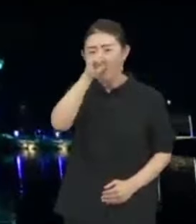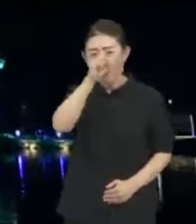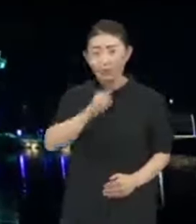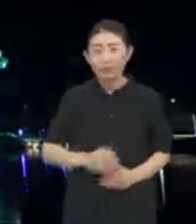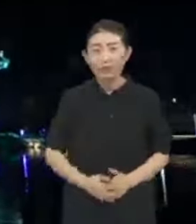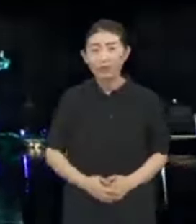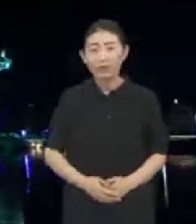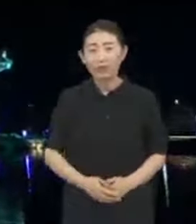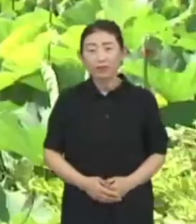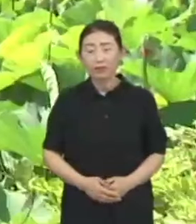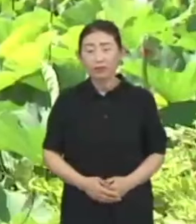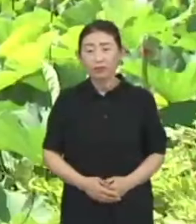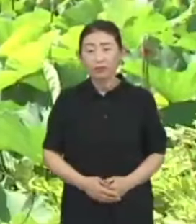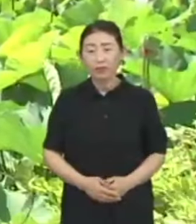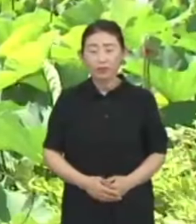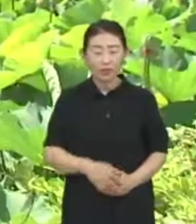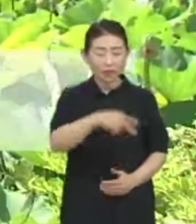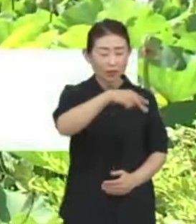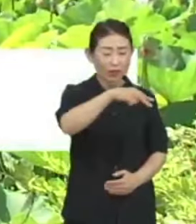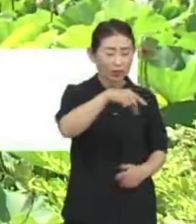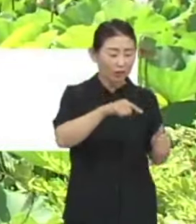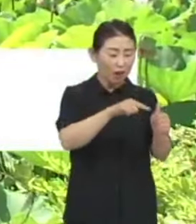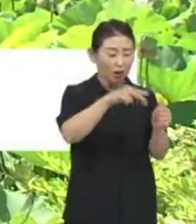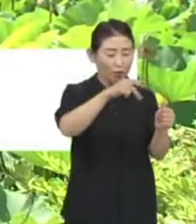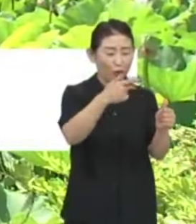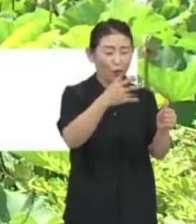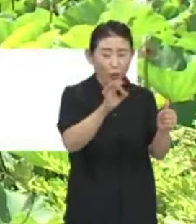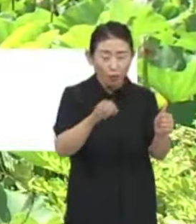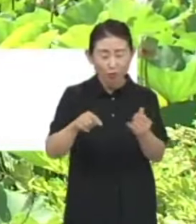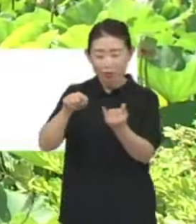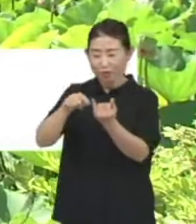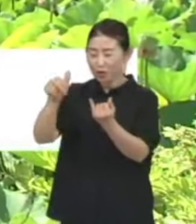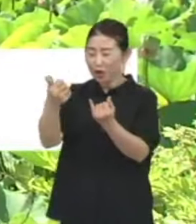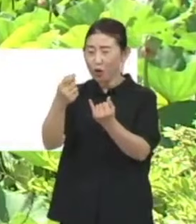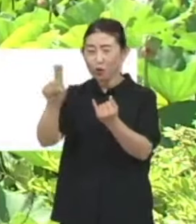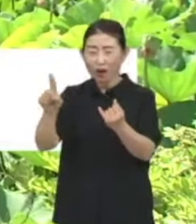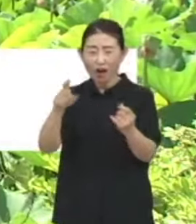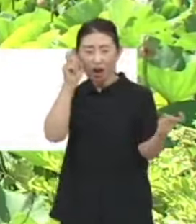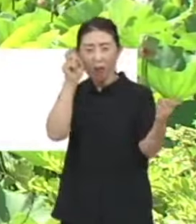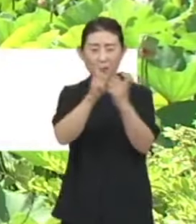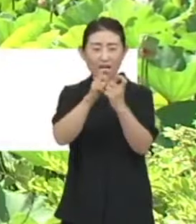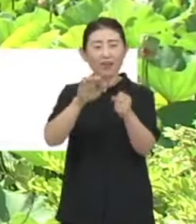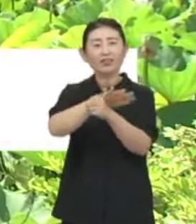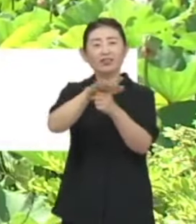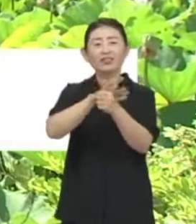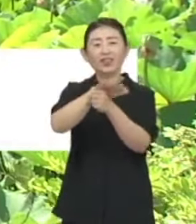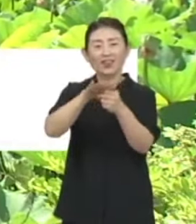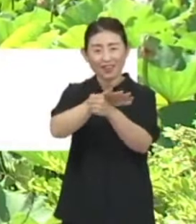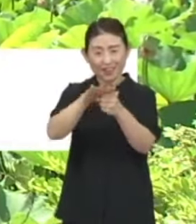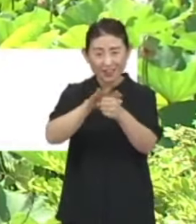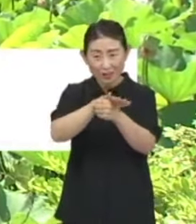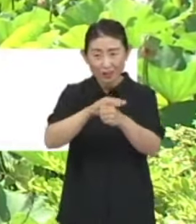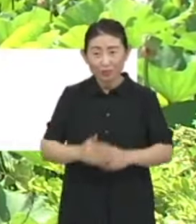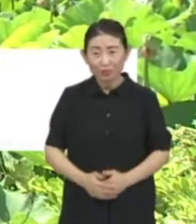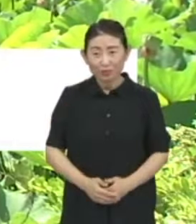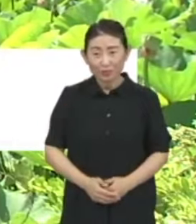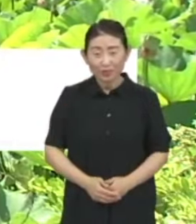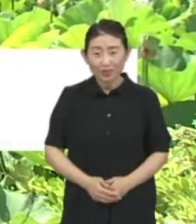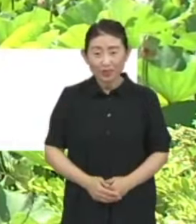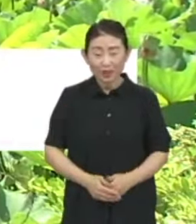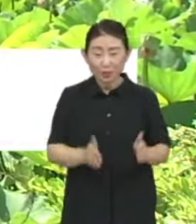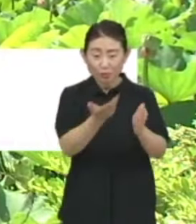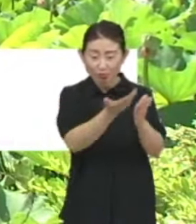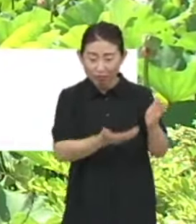계획입니다. 서동과 선화공주의 사랑 이야기를 담아낸 국남지